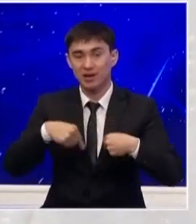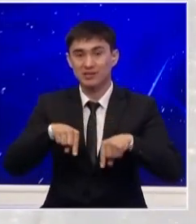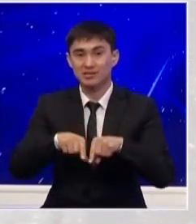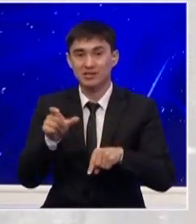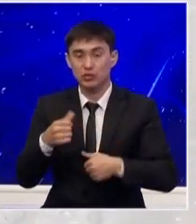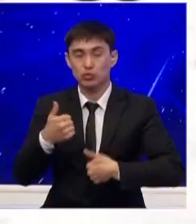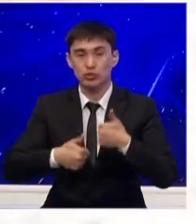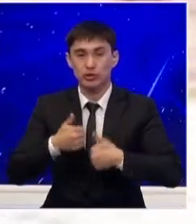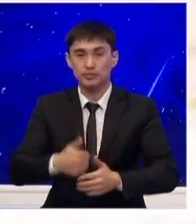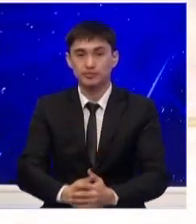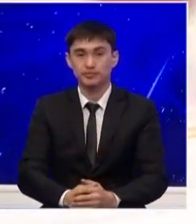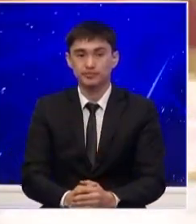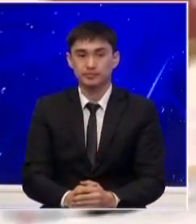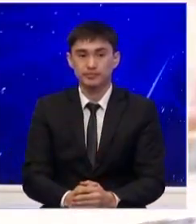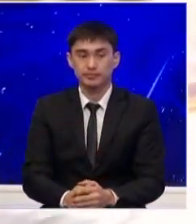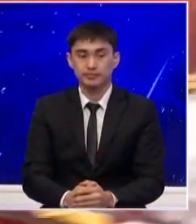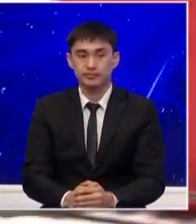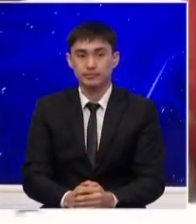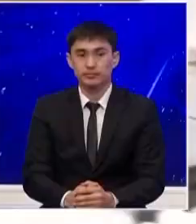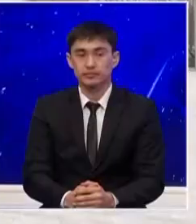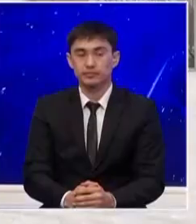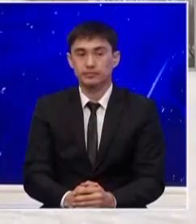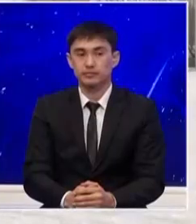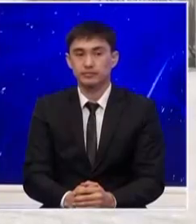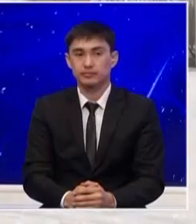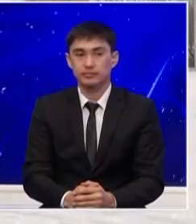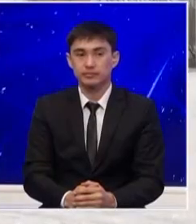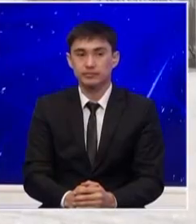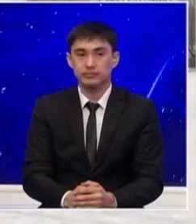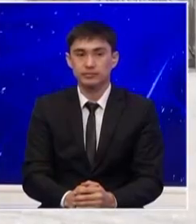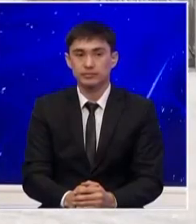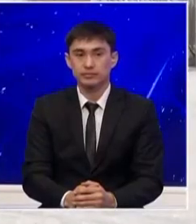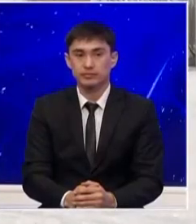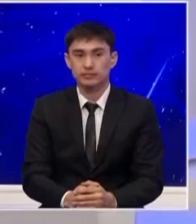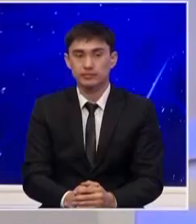организаторы турнира. Аделя Кжаркенова, Алмат Хамид, Бекжан Кенджибай, телеканал ЖТСУ.